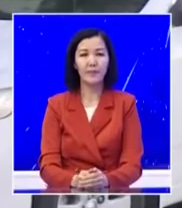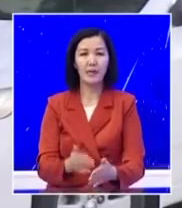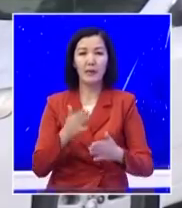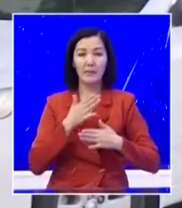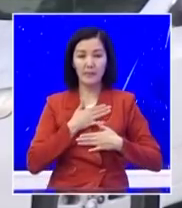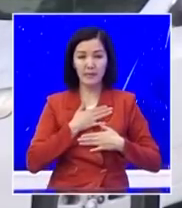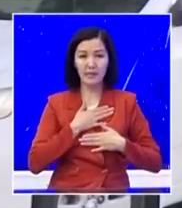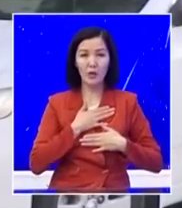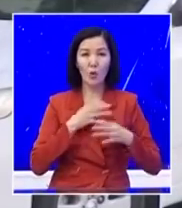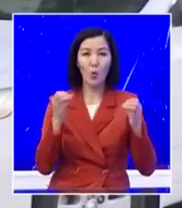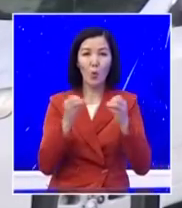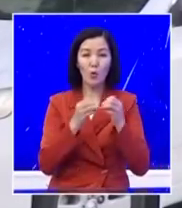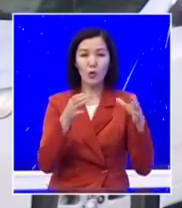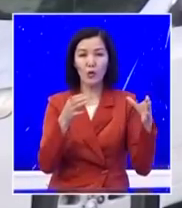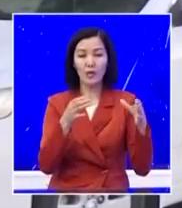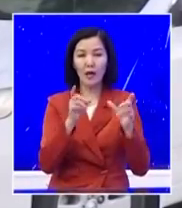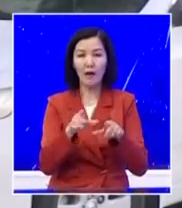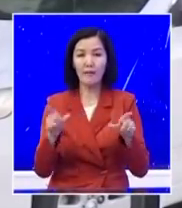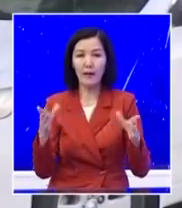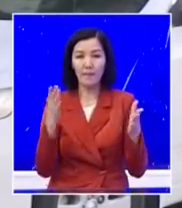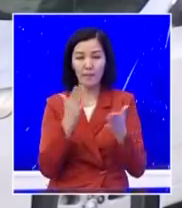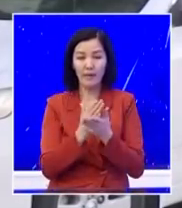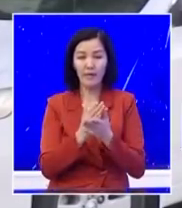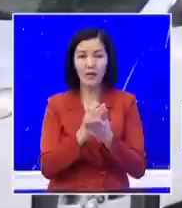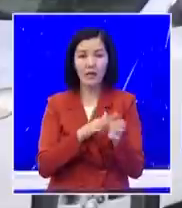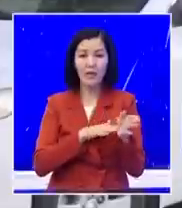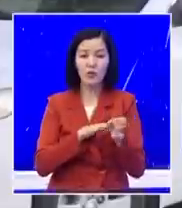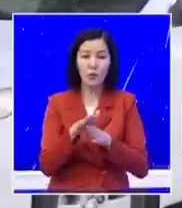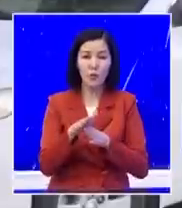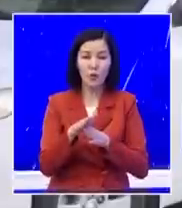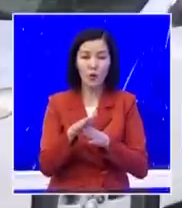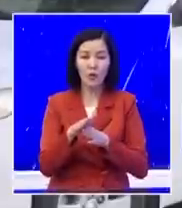Біздің 10 еріктілеріміз қатысып, жалпы толыққанды